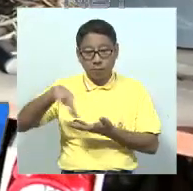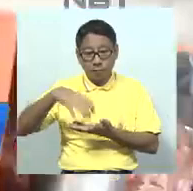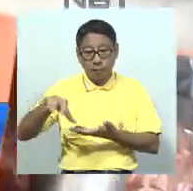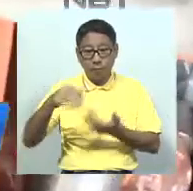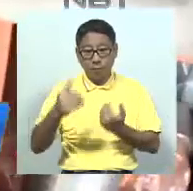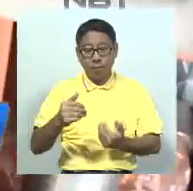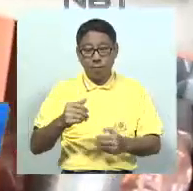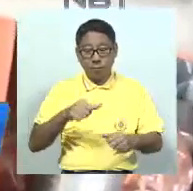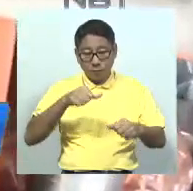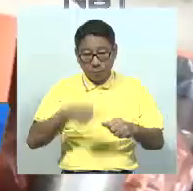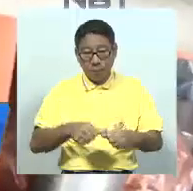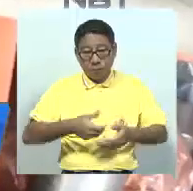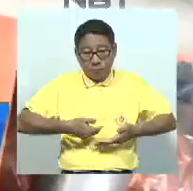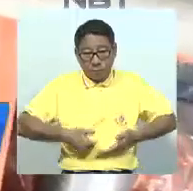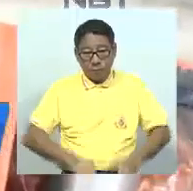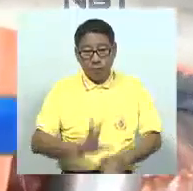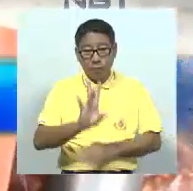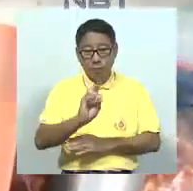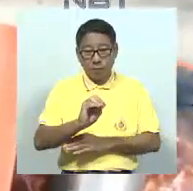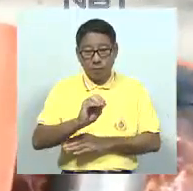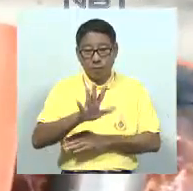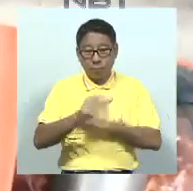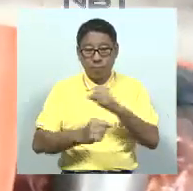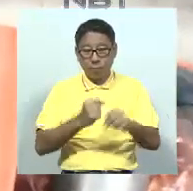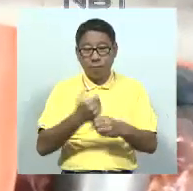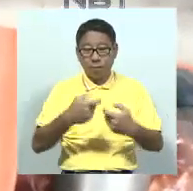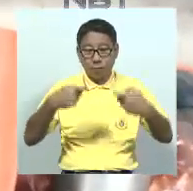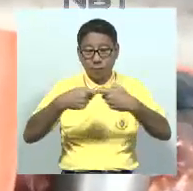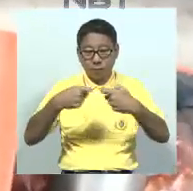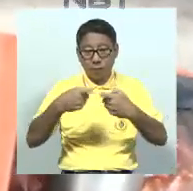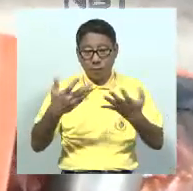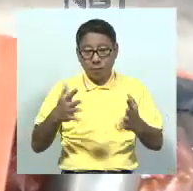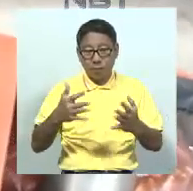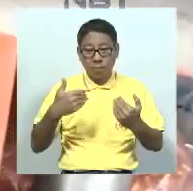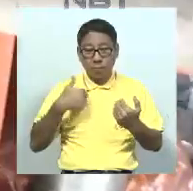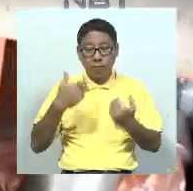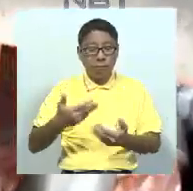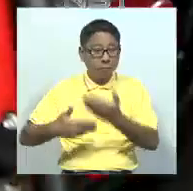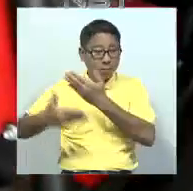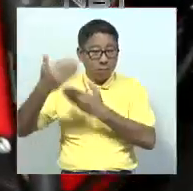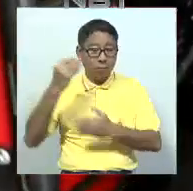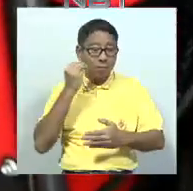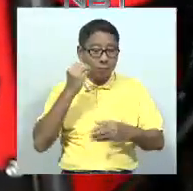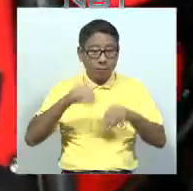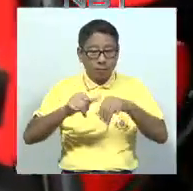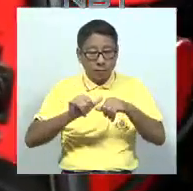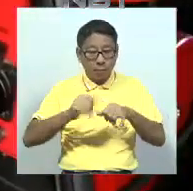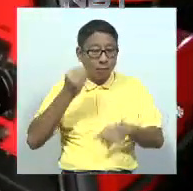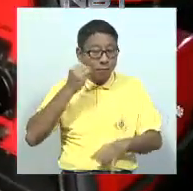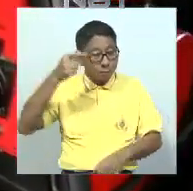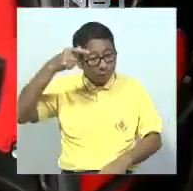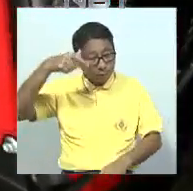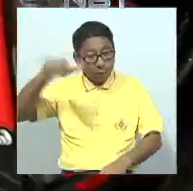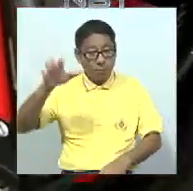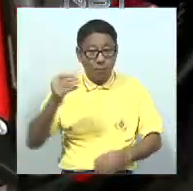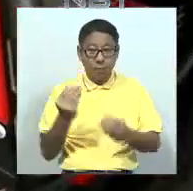ที่นี่มาตั้งแต่เกิดประมาณ75ปีแล้วไม่มีไฟฟ้าใช้เนื่องจากแต่ก่อนบ้านอยู่ห่างไกลจากถนน